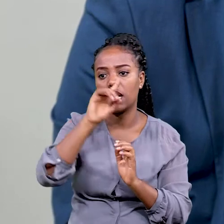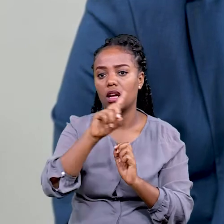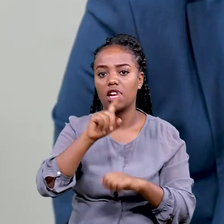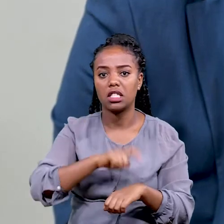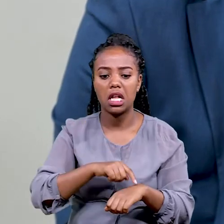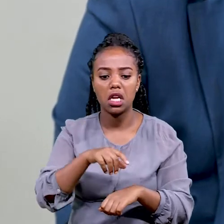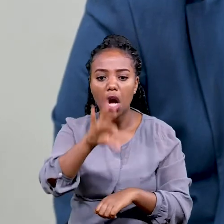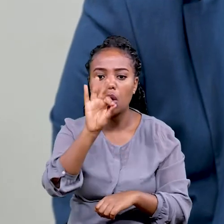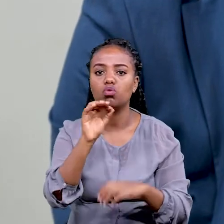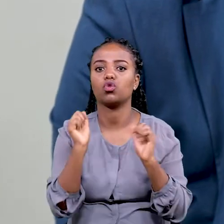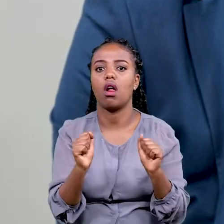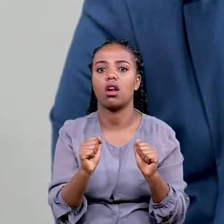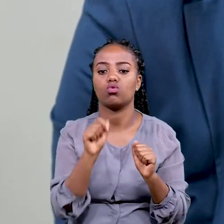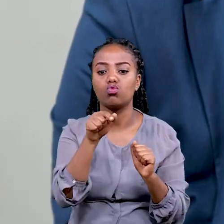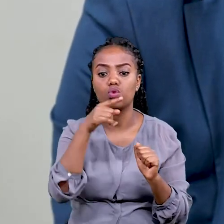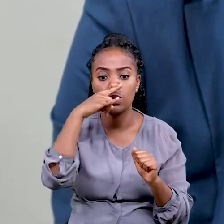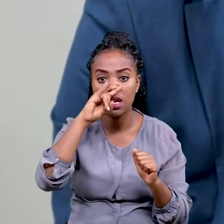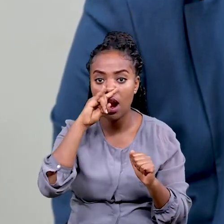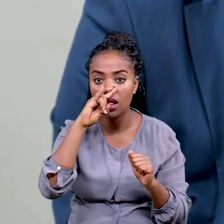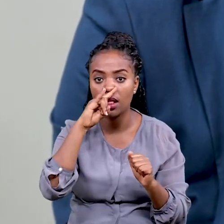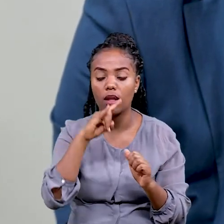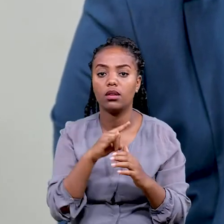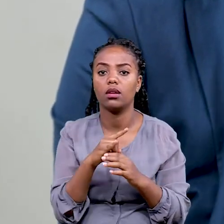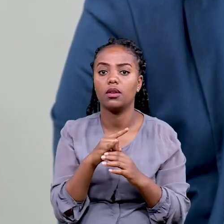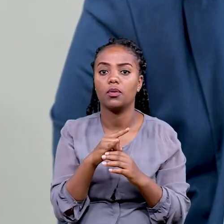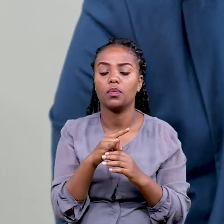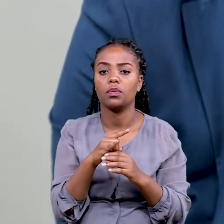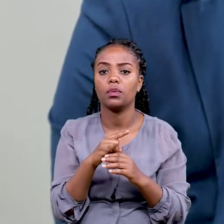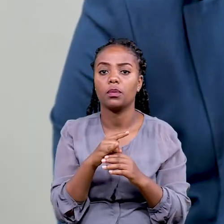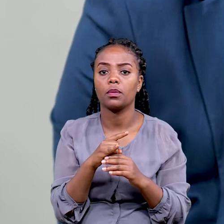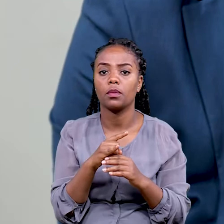ህጻናት አንዳንድ ልታገኝ ትችላለች። እነዚያ ህጻናት